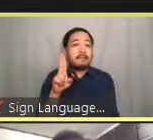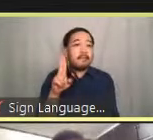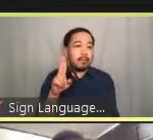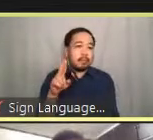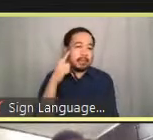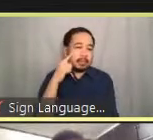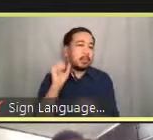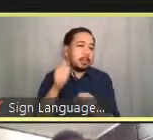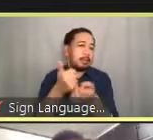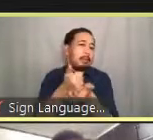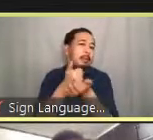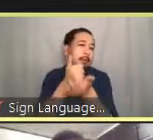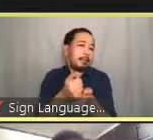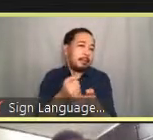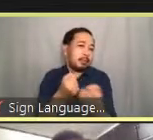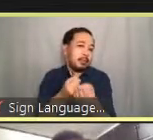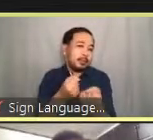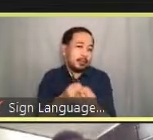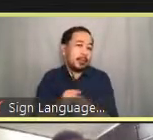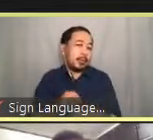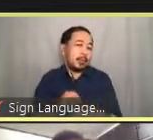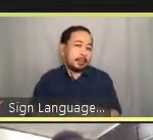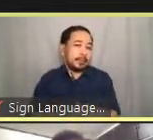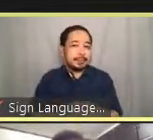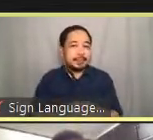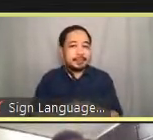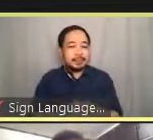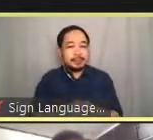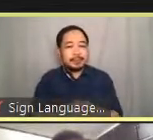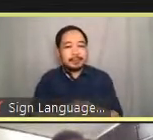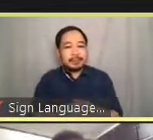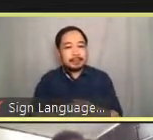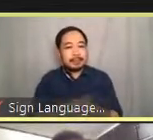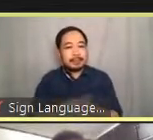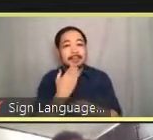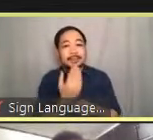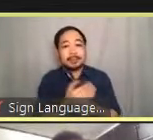ngayon. Alright. Thank you so much, Doc.